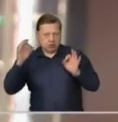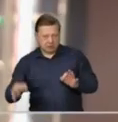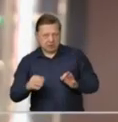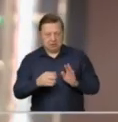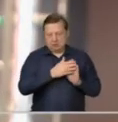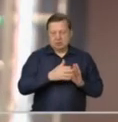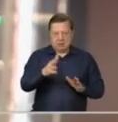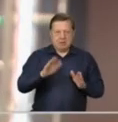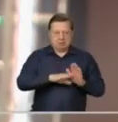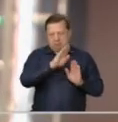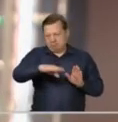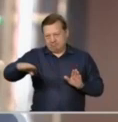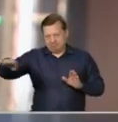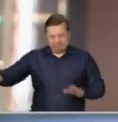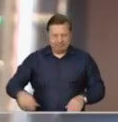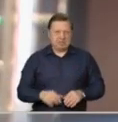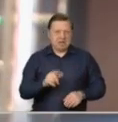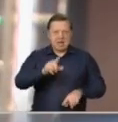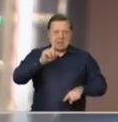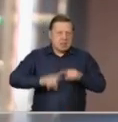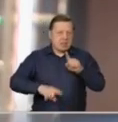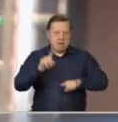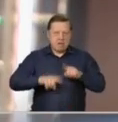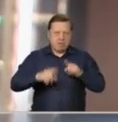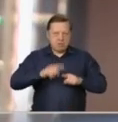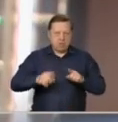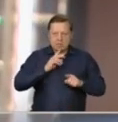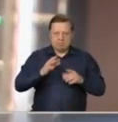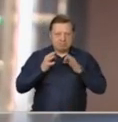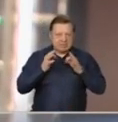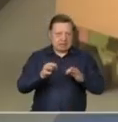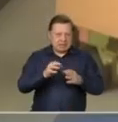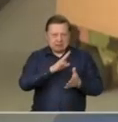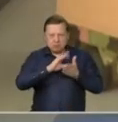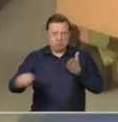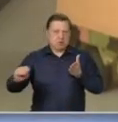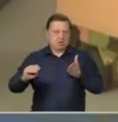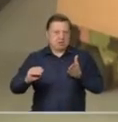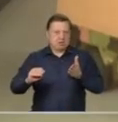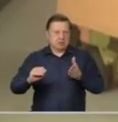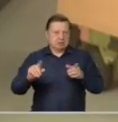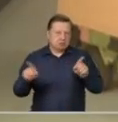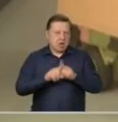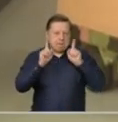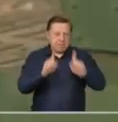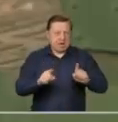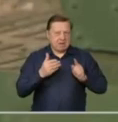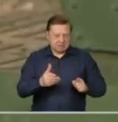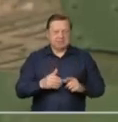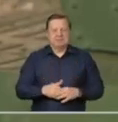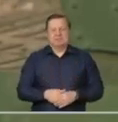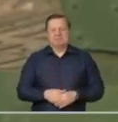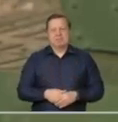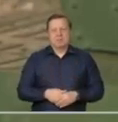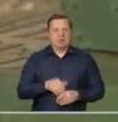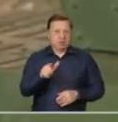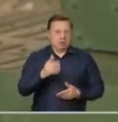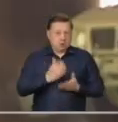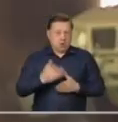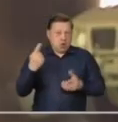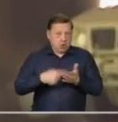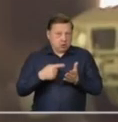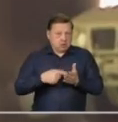na tym polega, żeby otworzyć jak najbardziej naturalistycznie, żeby one jak najbardziej odwzorowywały realne pojazdy. To ostatni dzwonek, by